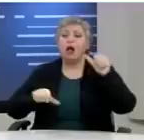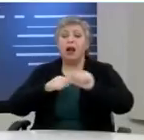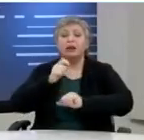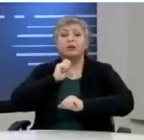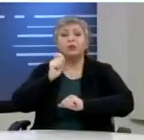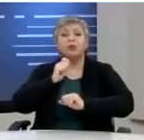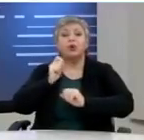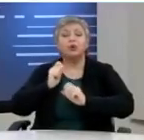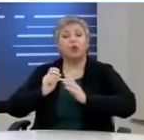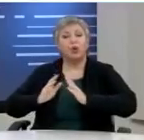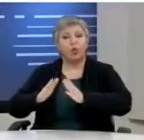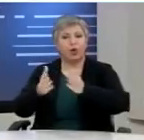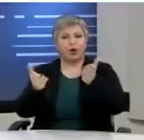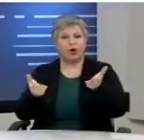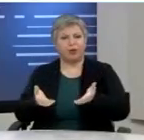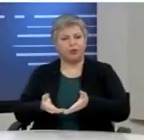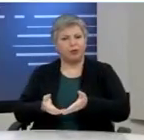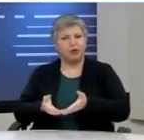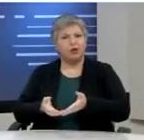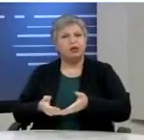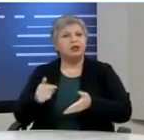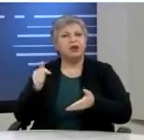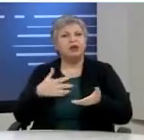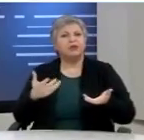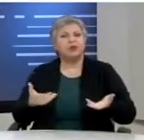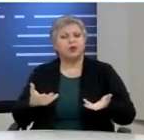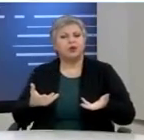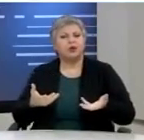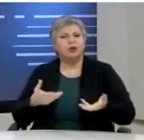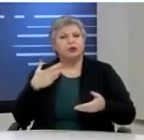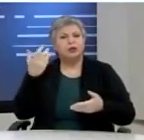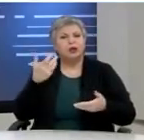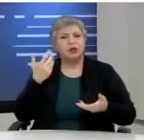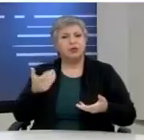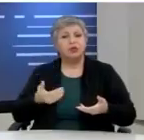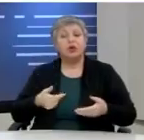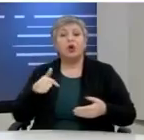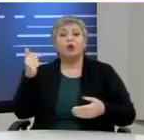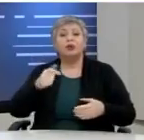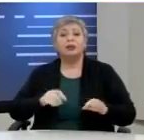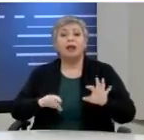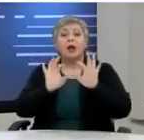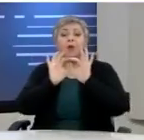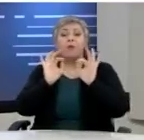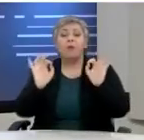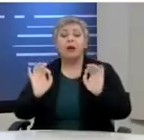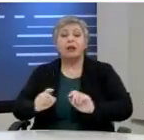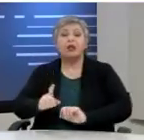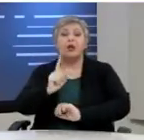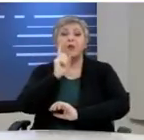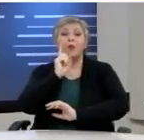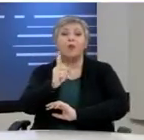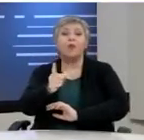ήταν πάντοτε με την λογική, με την έννοια ότι η Μακεδονία είναι μία και ελληνική. Και προσέξτε,